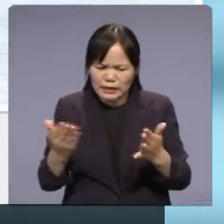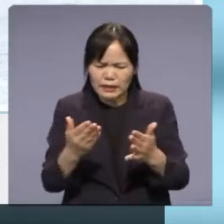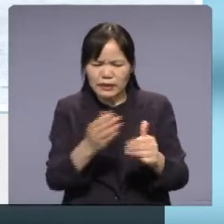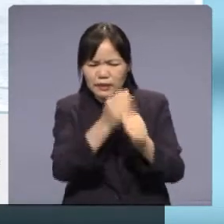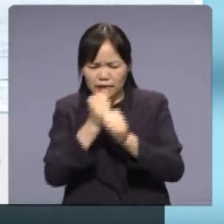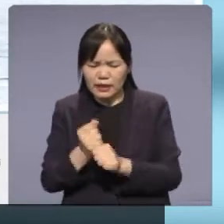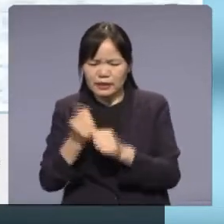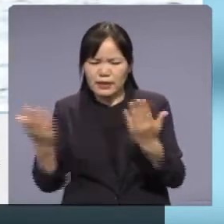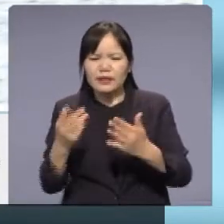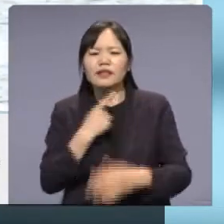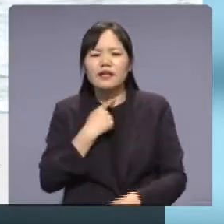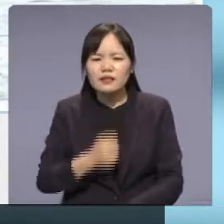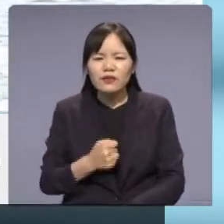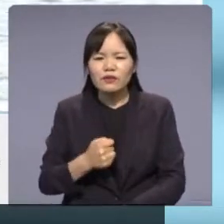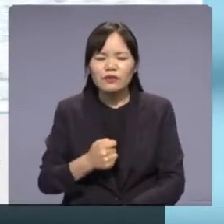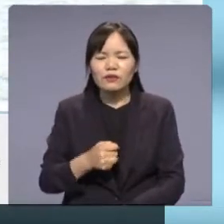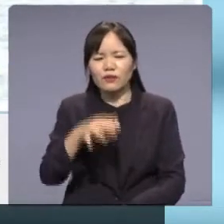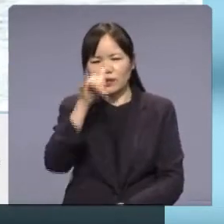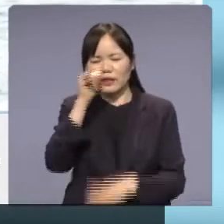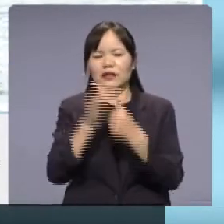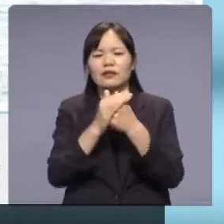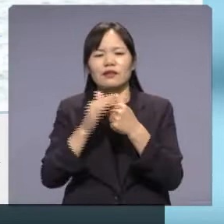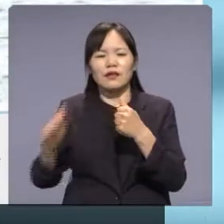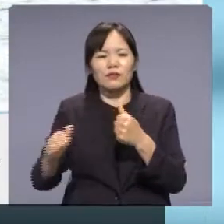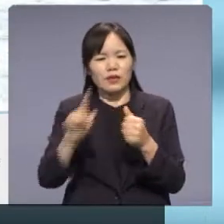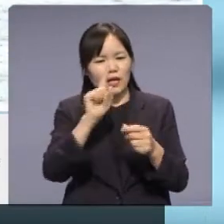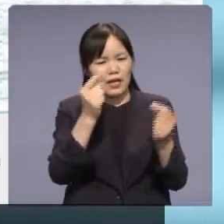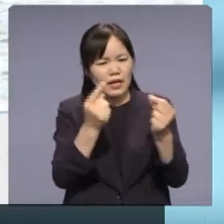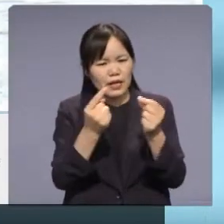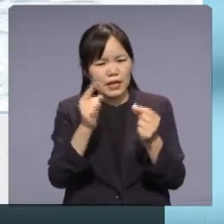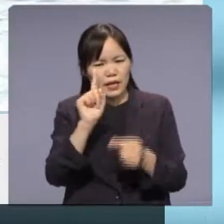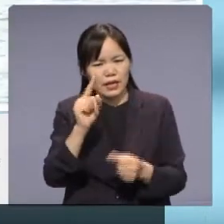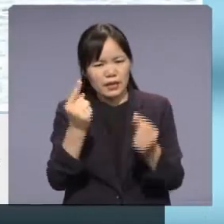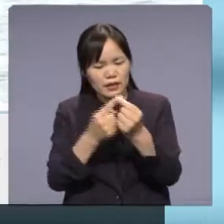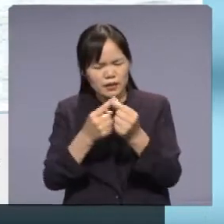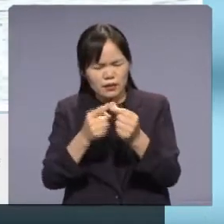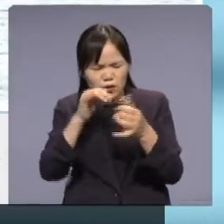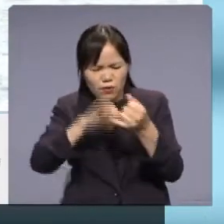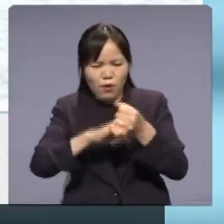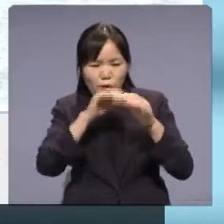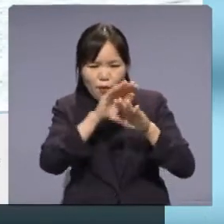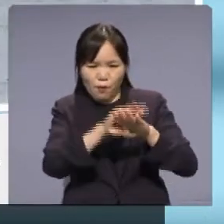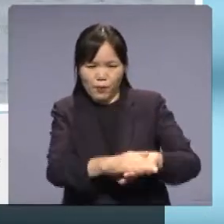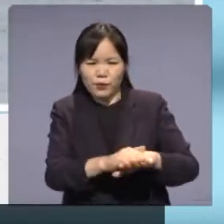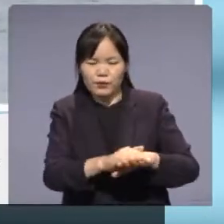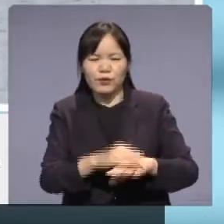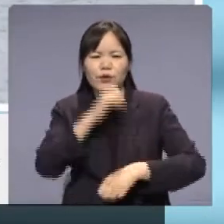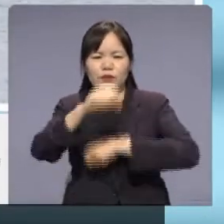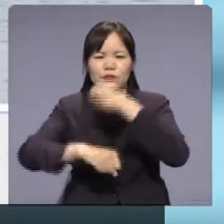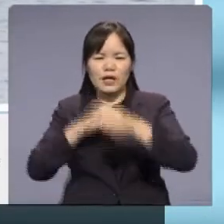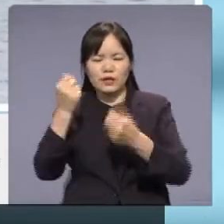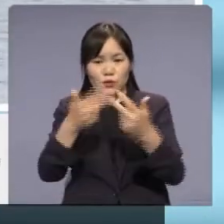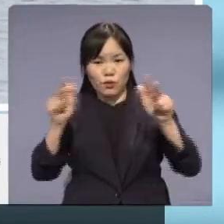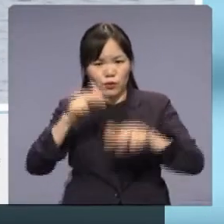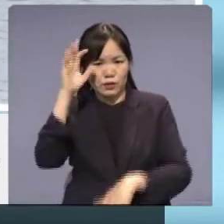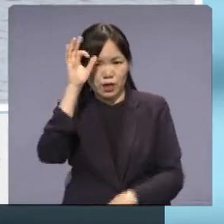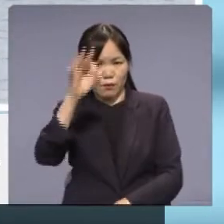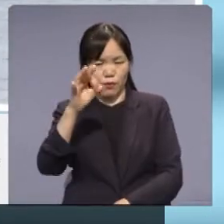있거든요. 네. 이제 그런 부분이 있기 때문에 그 일부두는 반드시 보존을 하고 또 자유공원에서 바라보는 조망권이